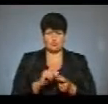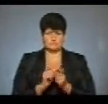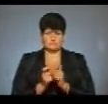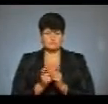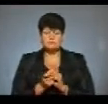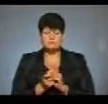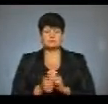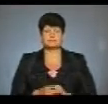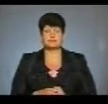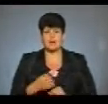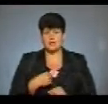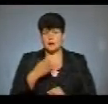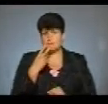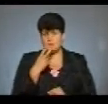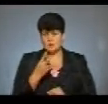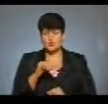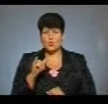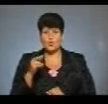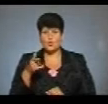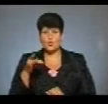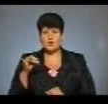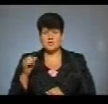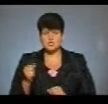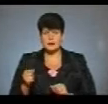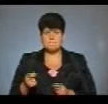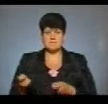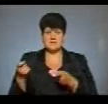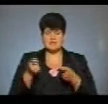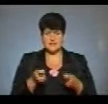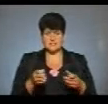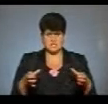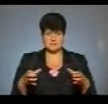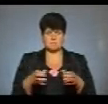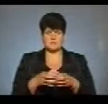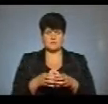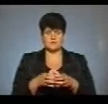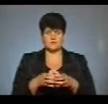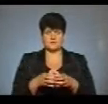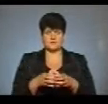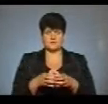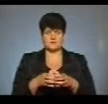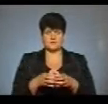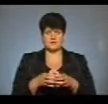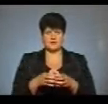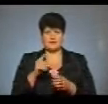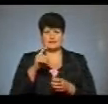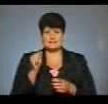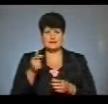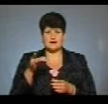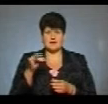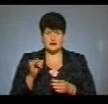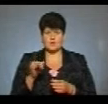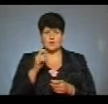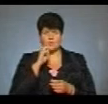бачу, що Угорщина привезла практично збірну, чесно кажучи. Хорвати привезли столицю Загреб. Збірна